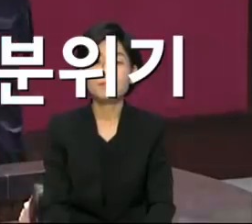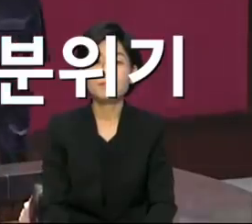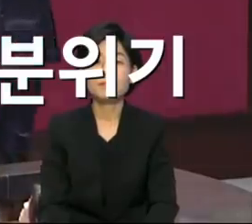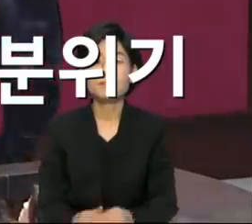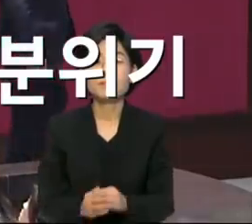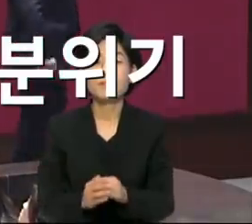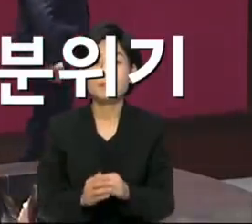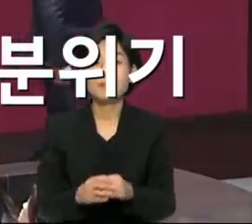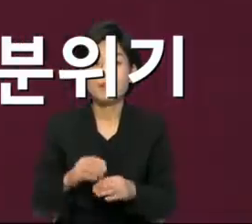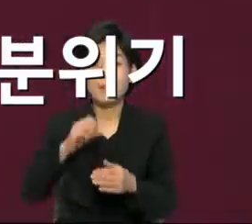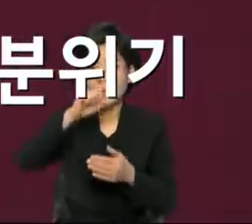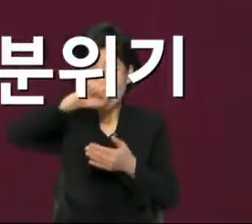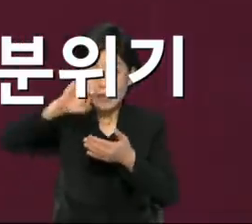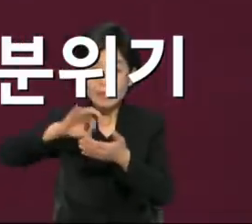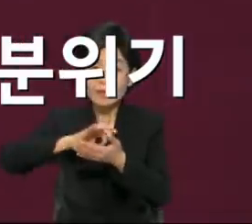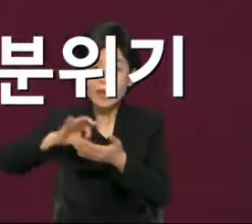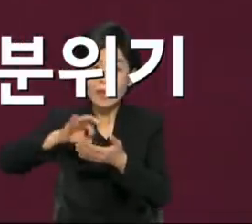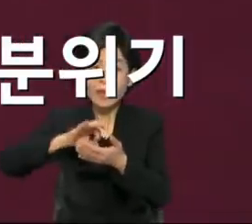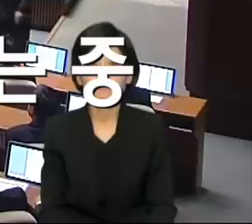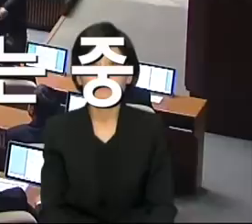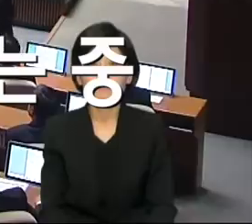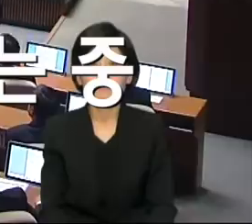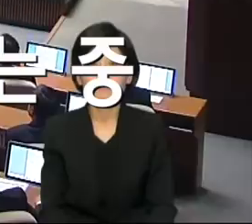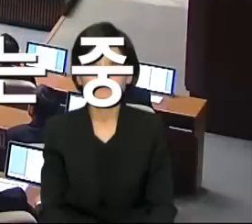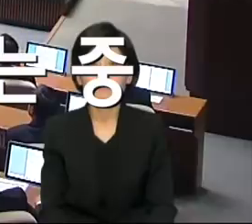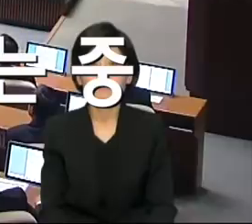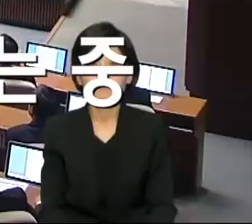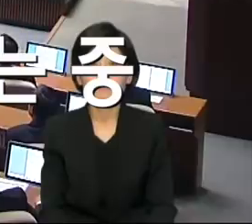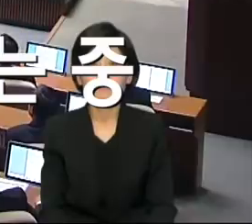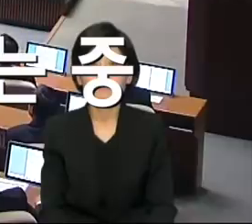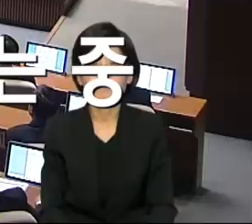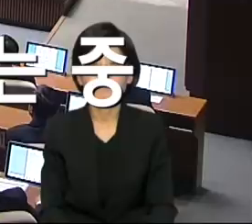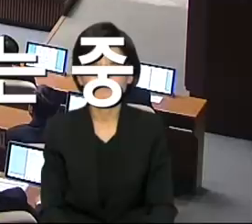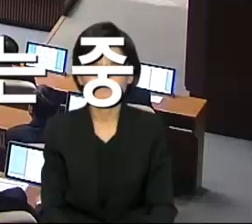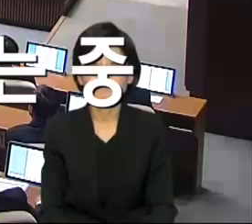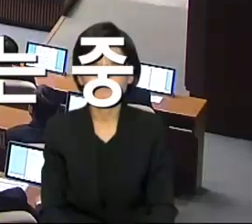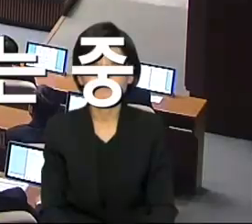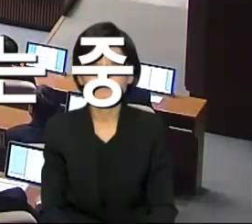막대한 예산과 정책을 어떻게 그렇게